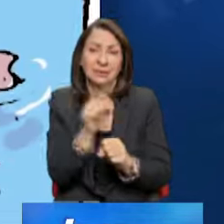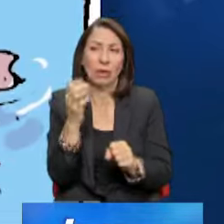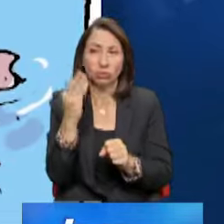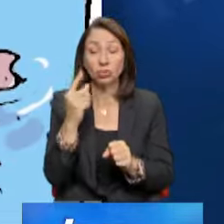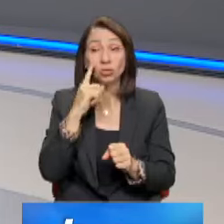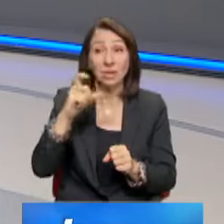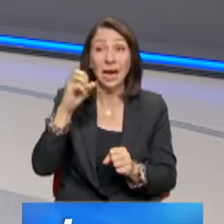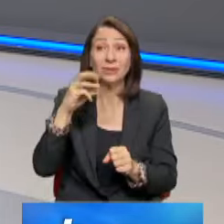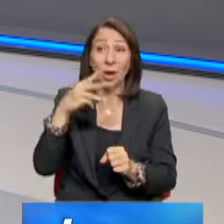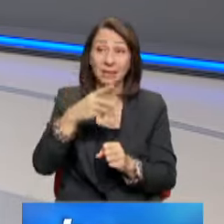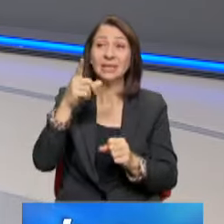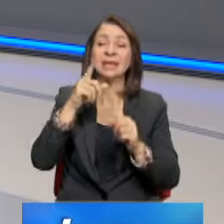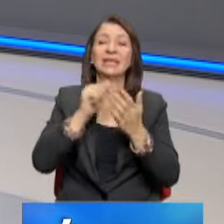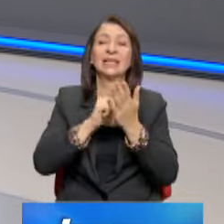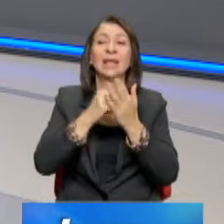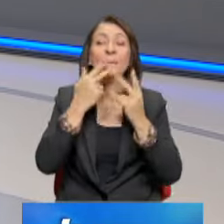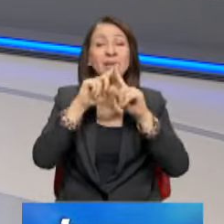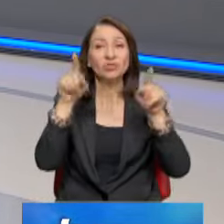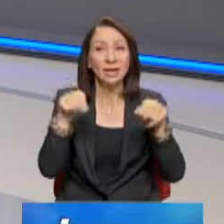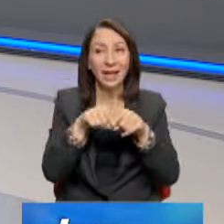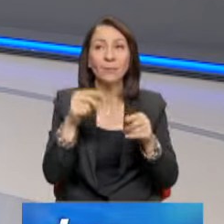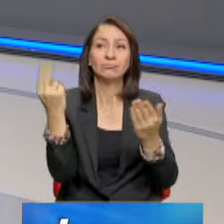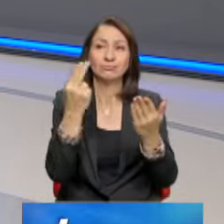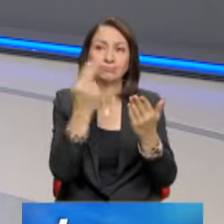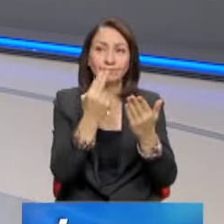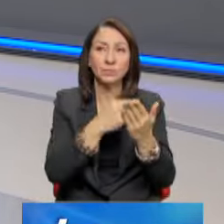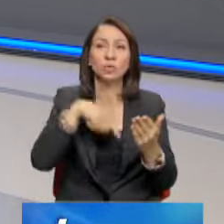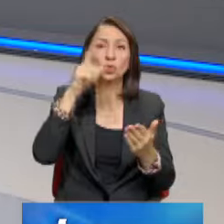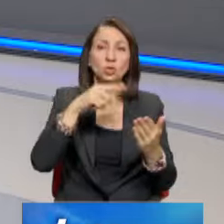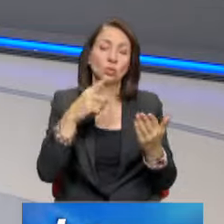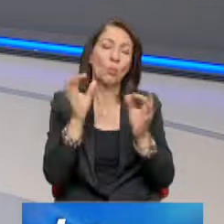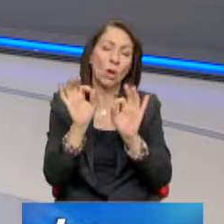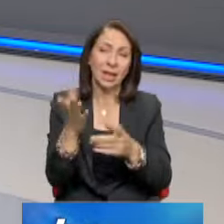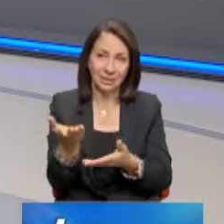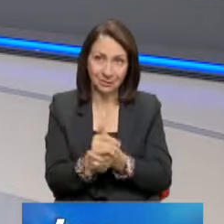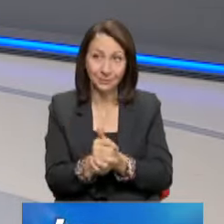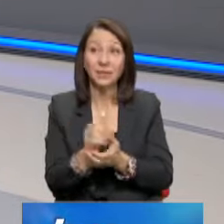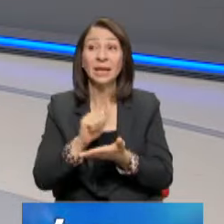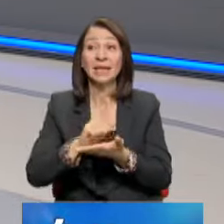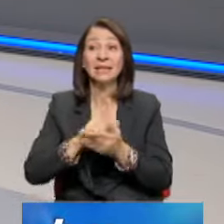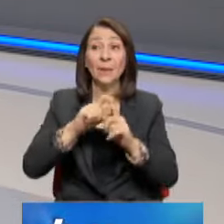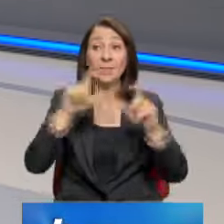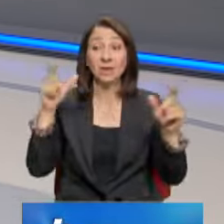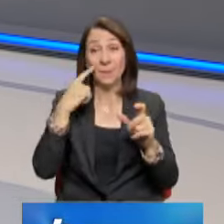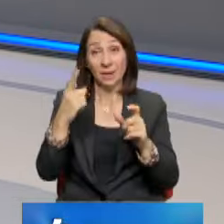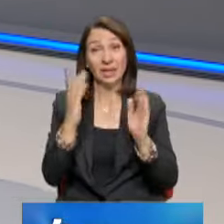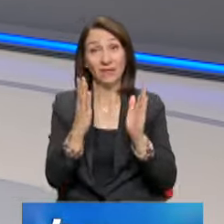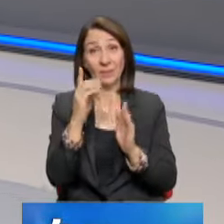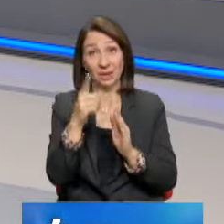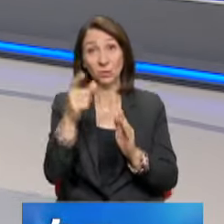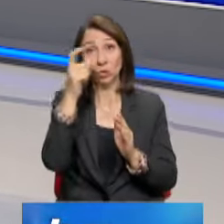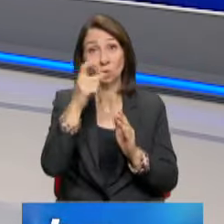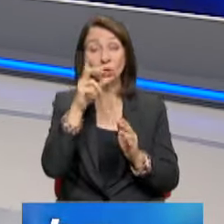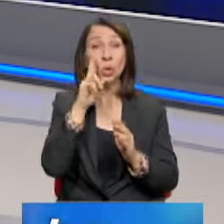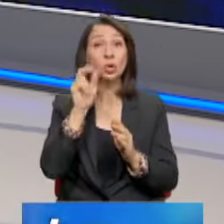Cumhurbaşkanı Erdoğan. Gazete Pencere'den Bülent Çelik'in çizgileriyle günün karikatürü de bu şekildeydi. Gazete manşetlerine bakmaya devam edelim.